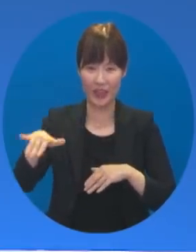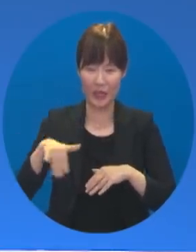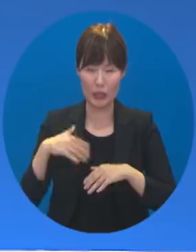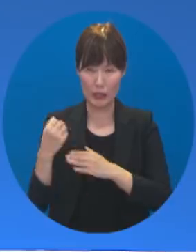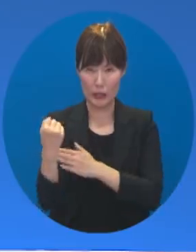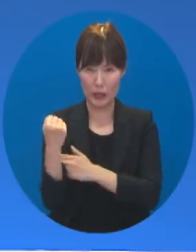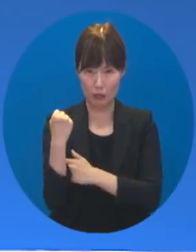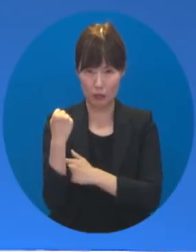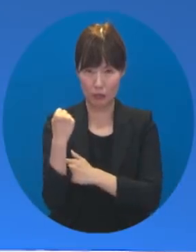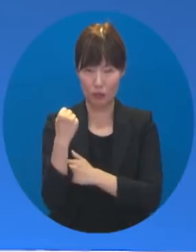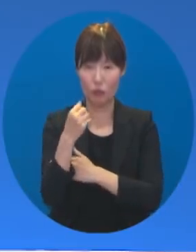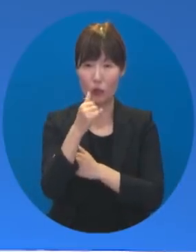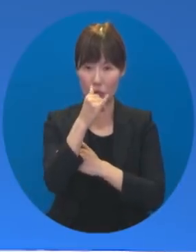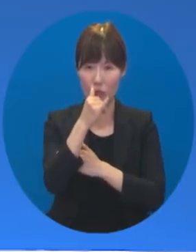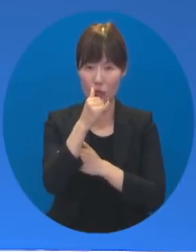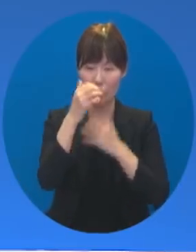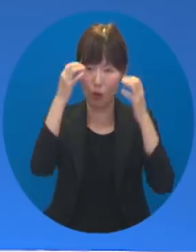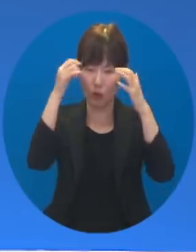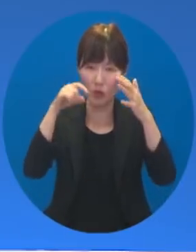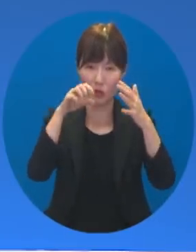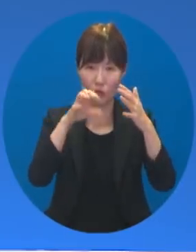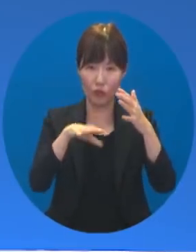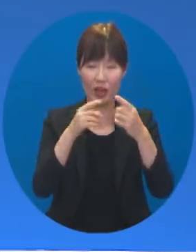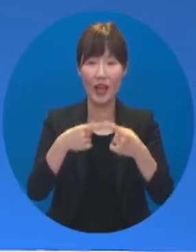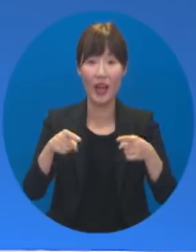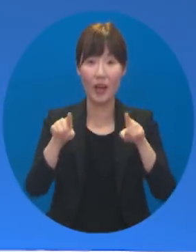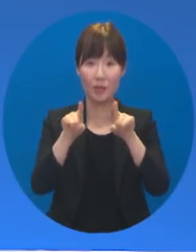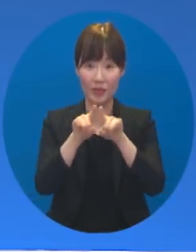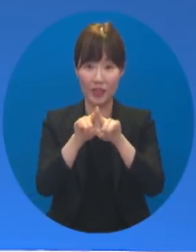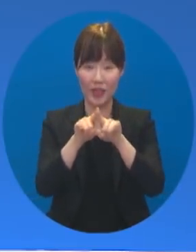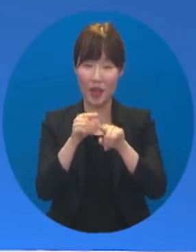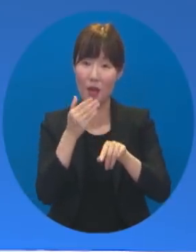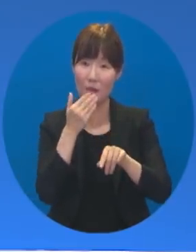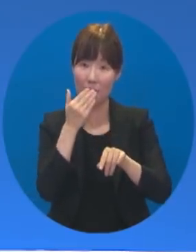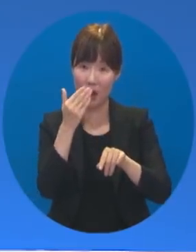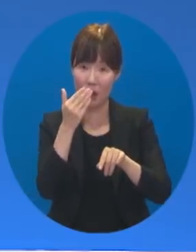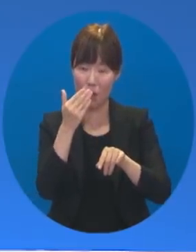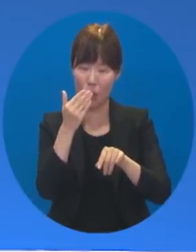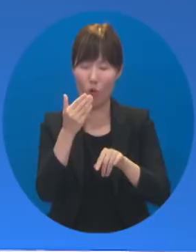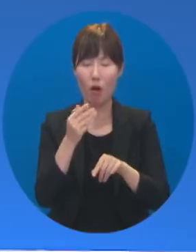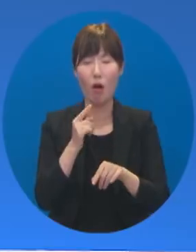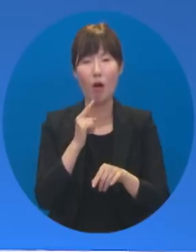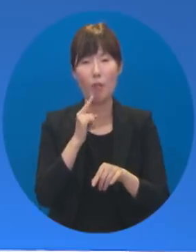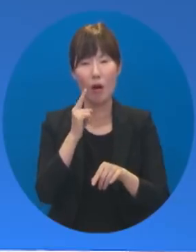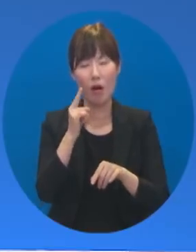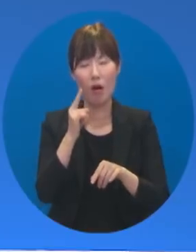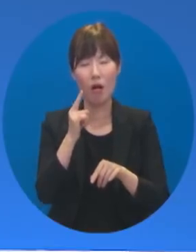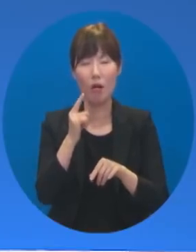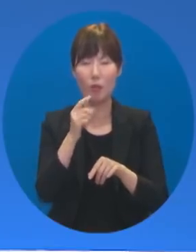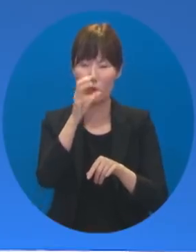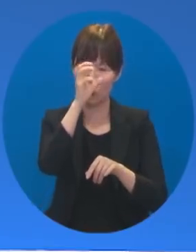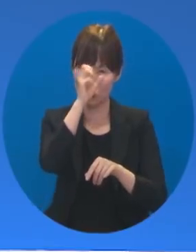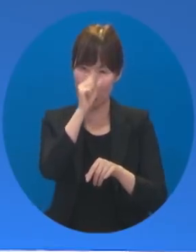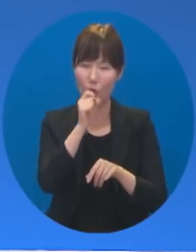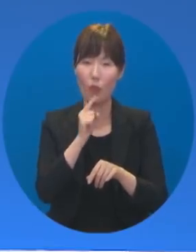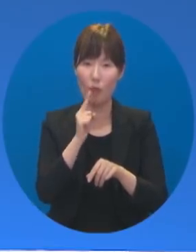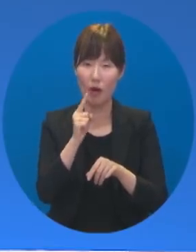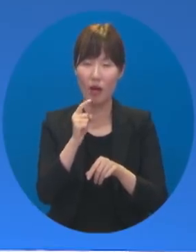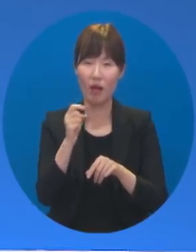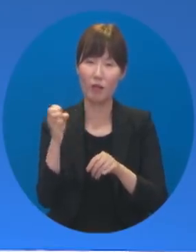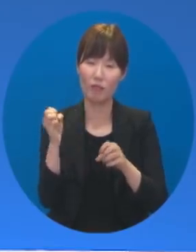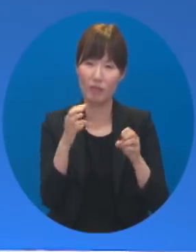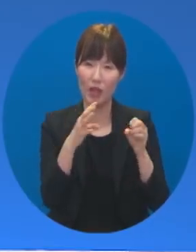있거든요. 고난 중에 함께 할 수 있고 말 한마디 건네줄 수 있고 위로해 줄 수 있는 여러분들